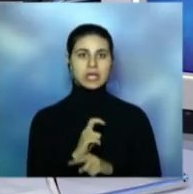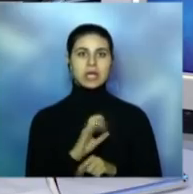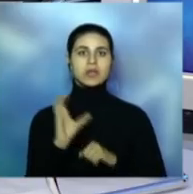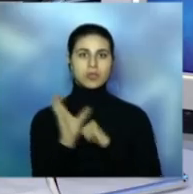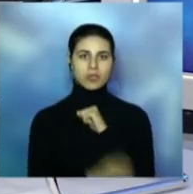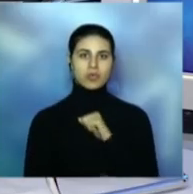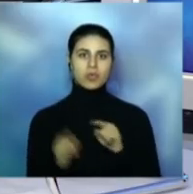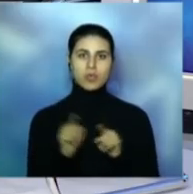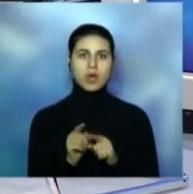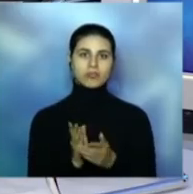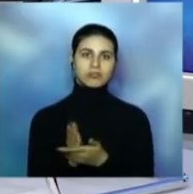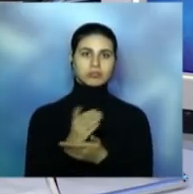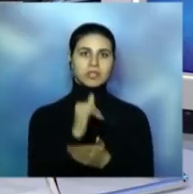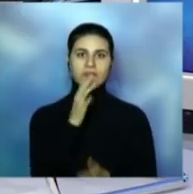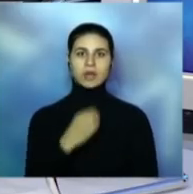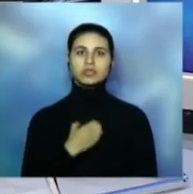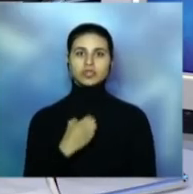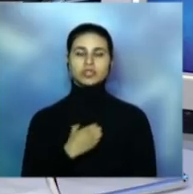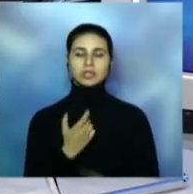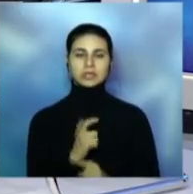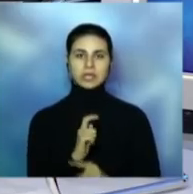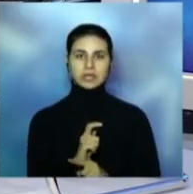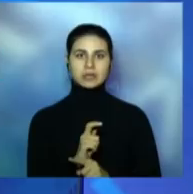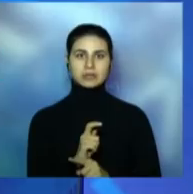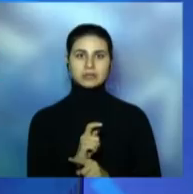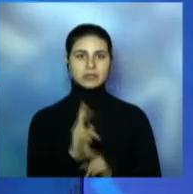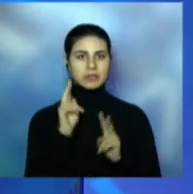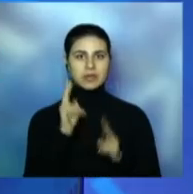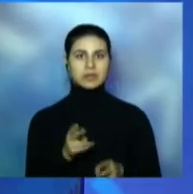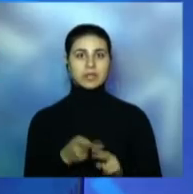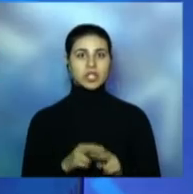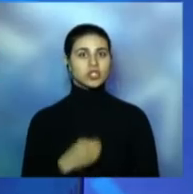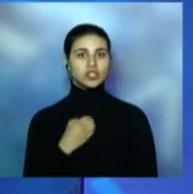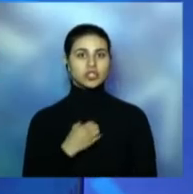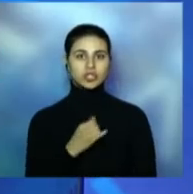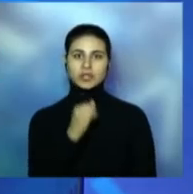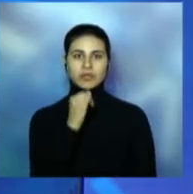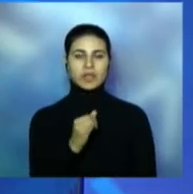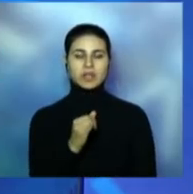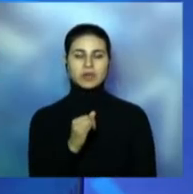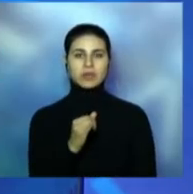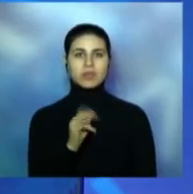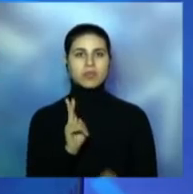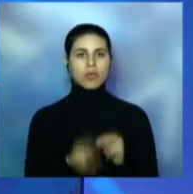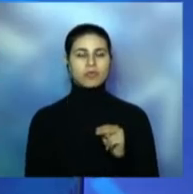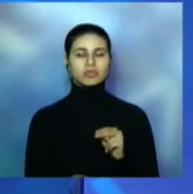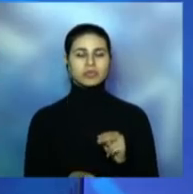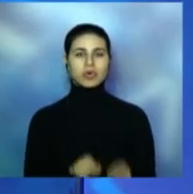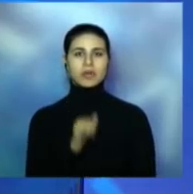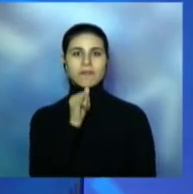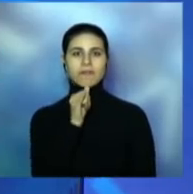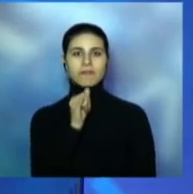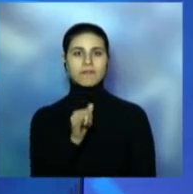ეს გადახრა ავადმყოფობა თუ რა არის ეს შიში ვერ მოვიშორე